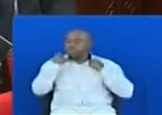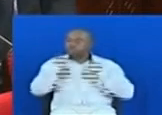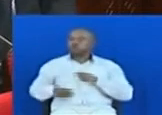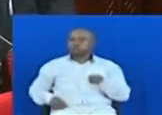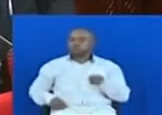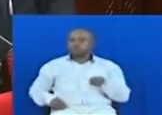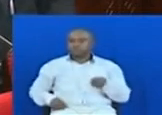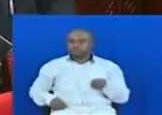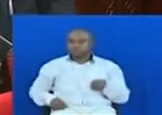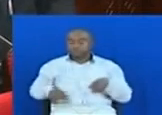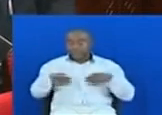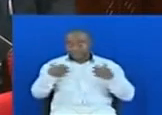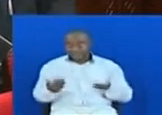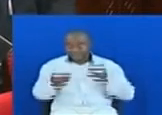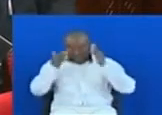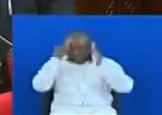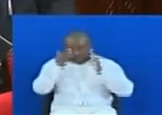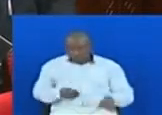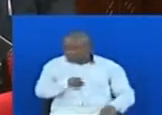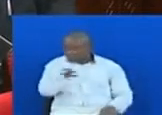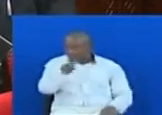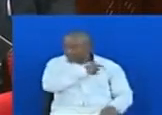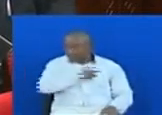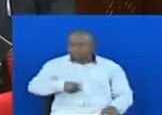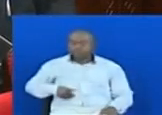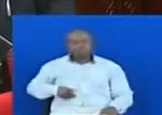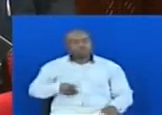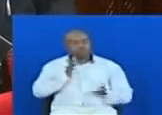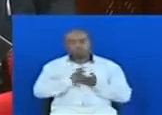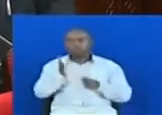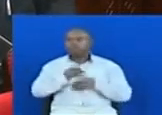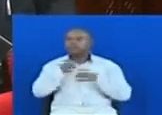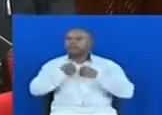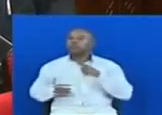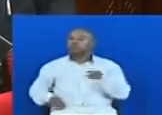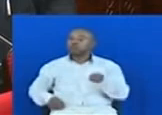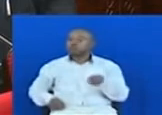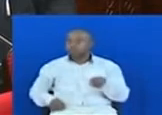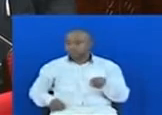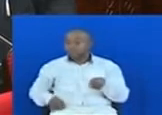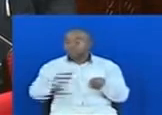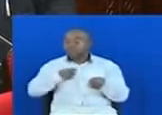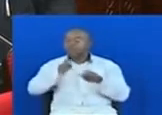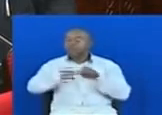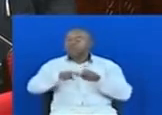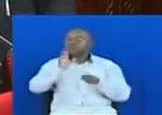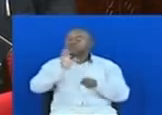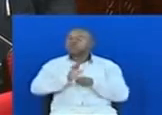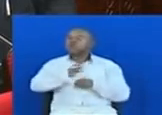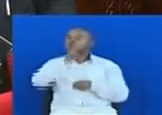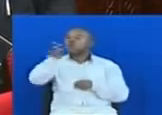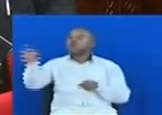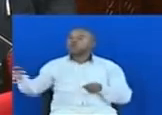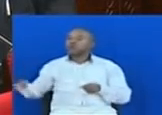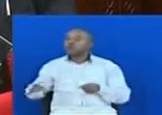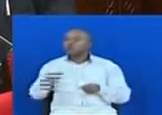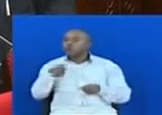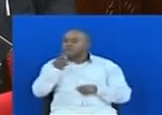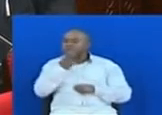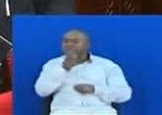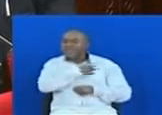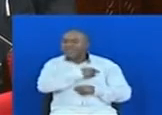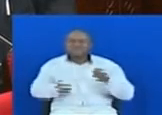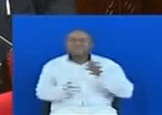Sasa Mheshimiwa Rais, mimi napata taabu sana. Mimi na rafiki sehemu mbalimbali wanasema baada ya Magufuli nani katika nchi